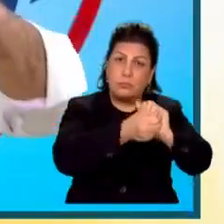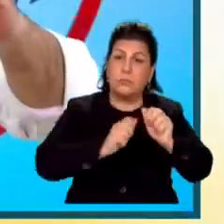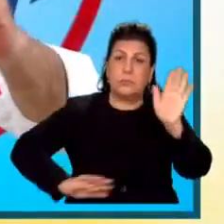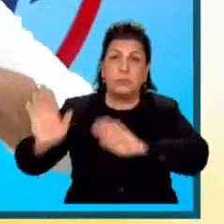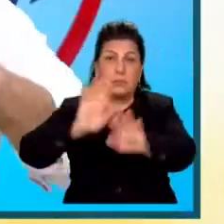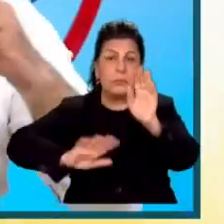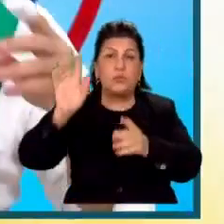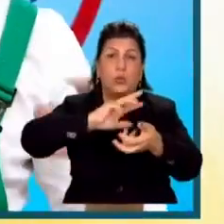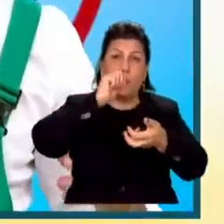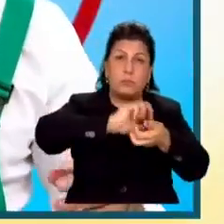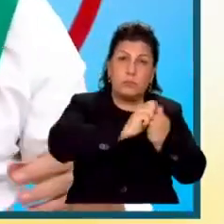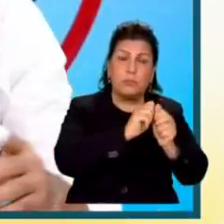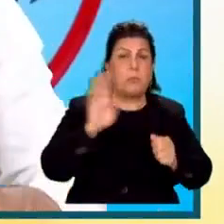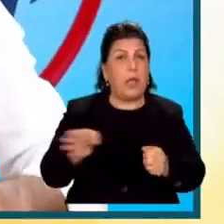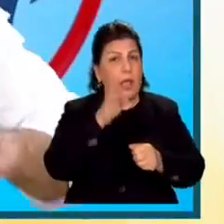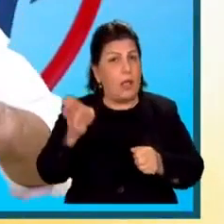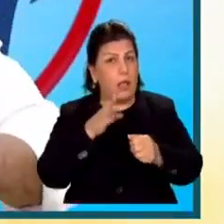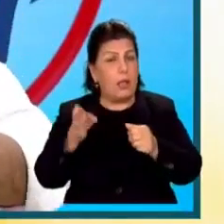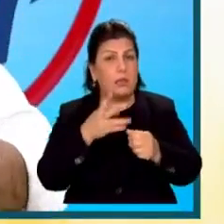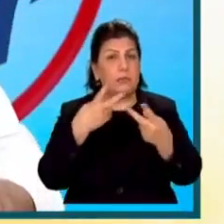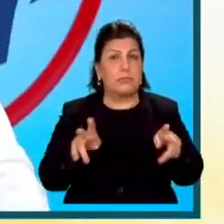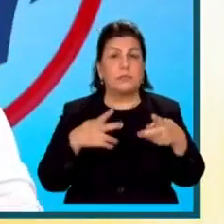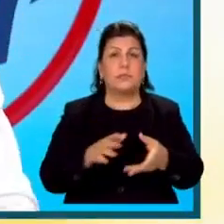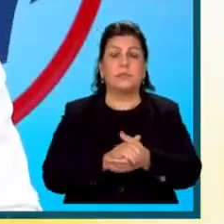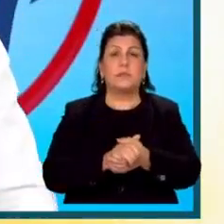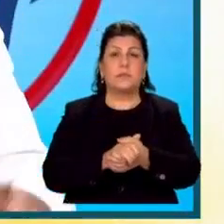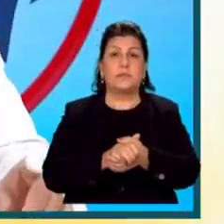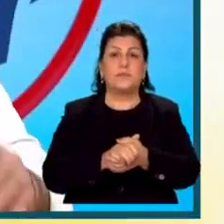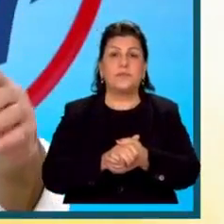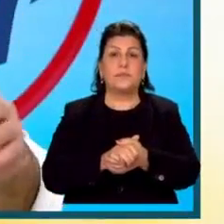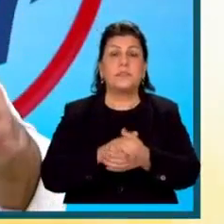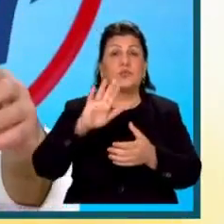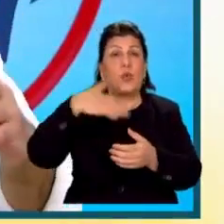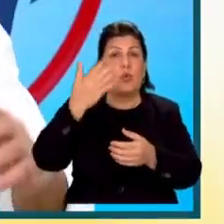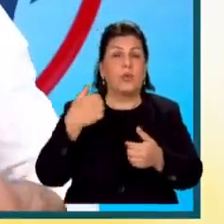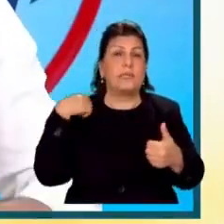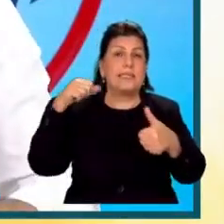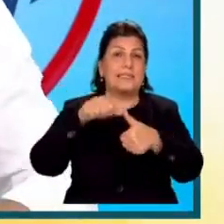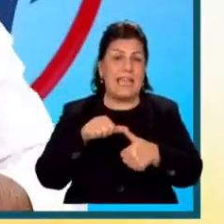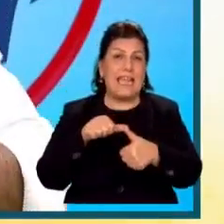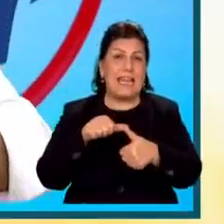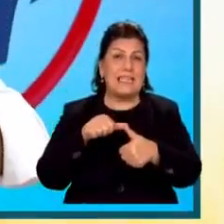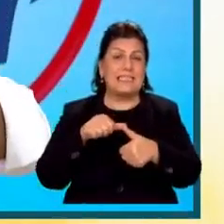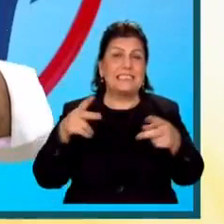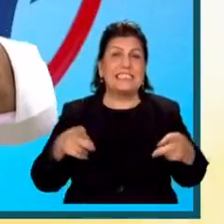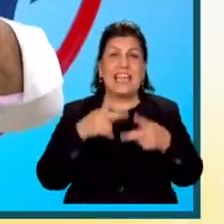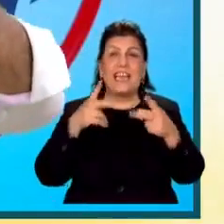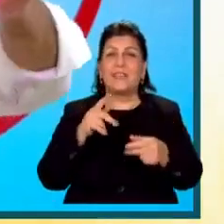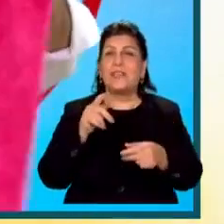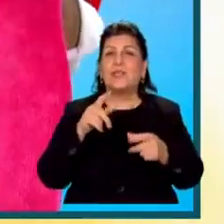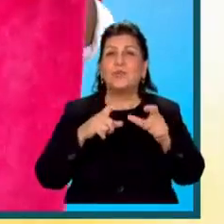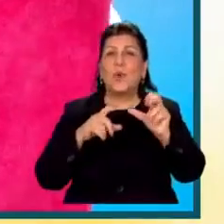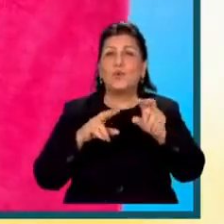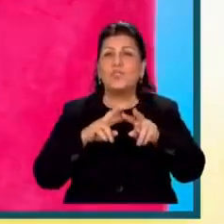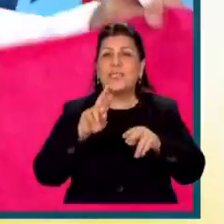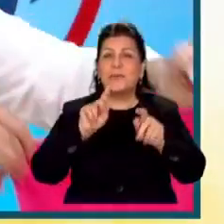daha sonra ister makinede yıkayın ister Bu sebeple yıkayıp sonra yeniden bir salata sosu içerisinde bezi